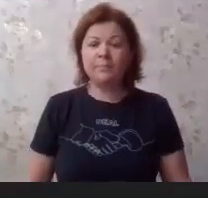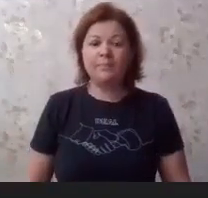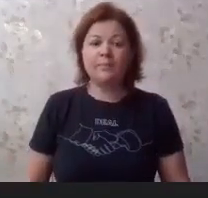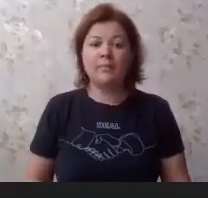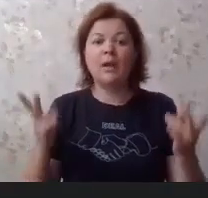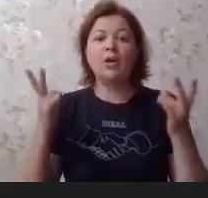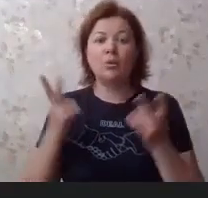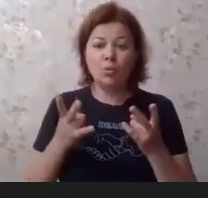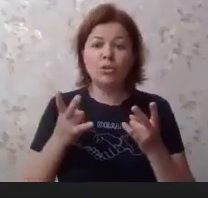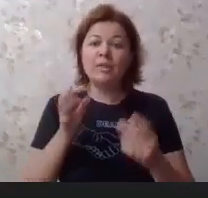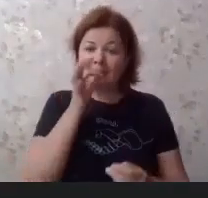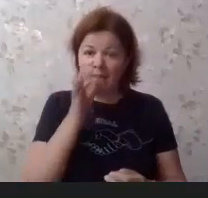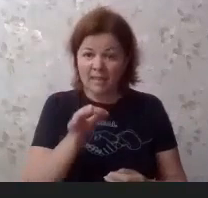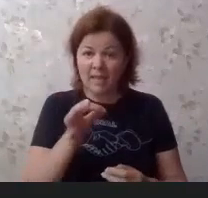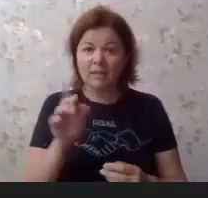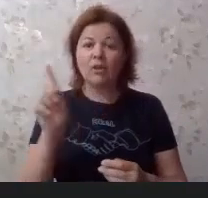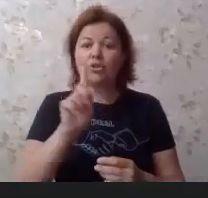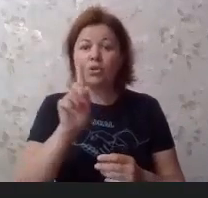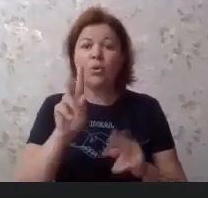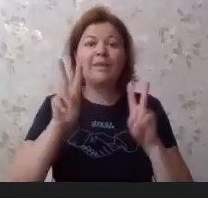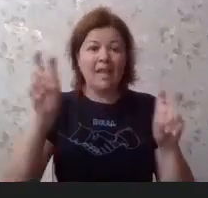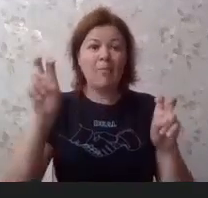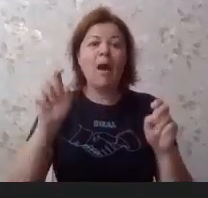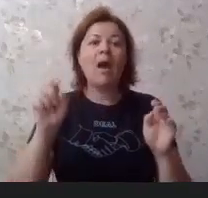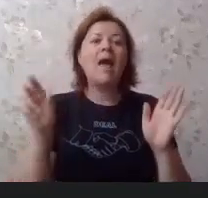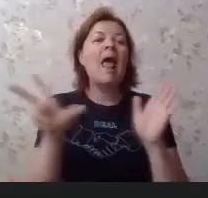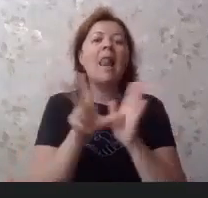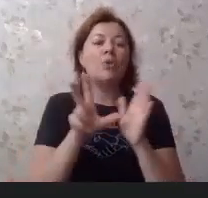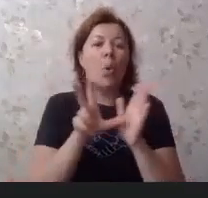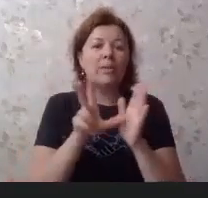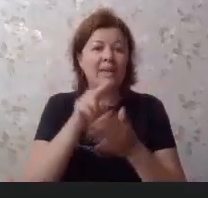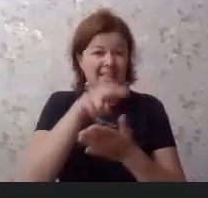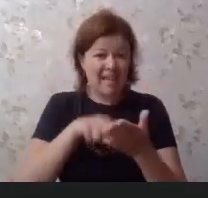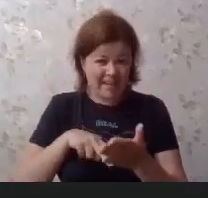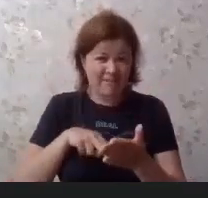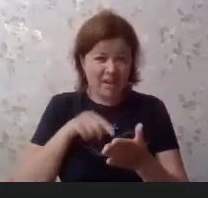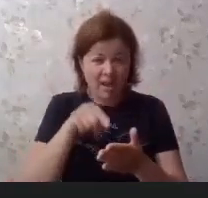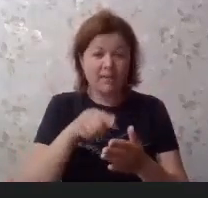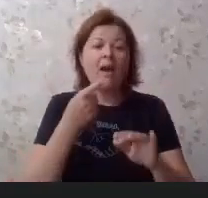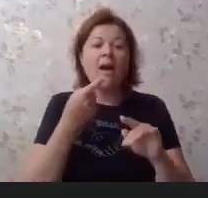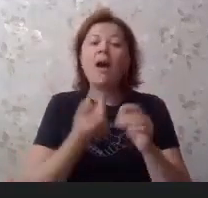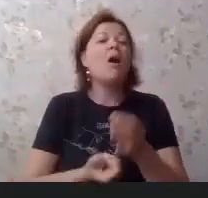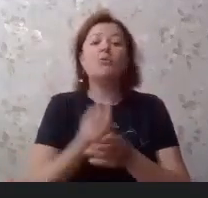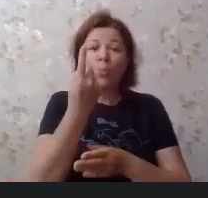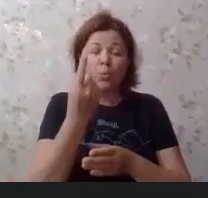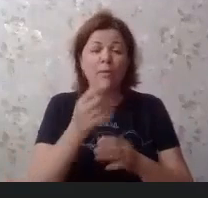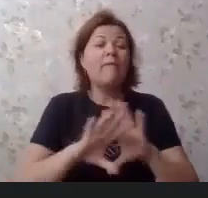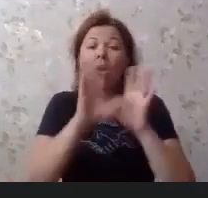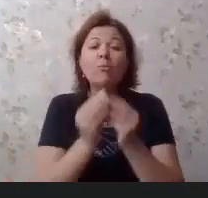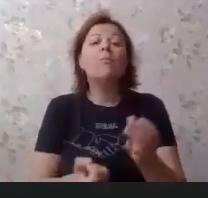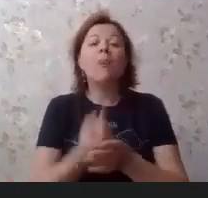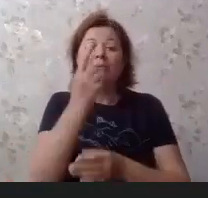Надо сказать, что электронный сертификат, этот способ мы подглядели, так сказать, на Западе.